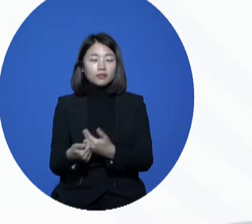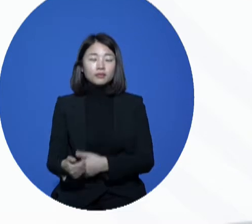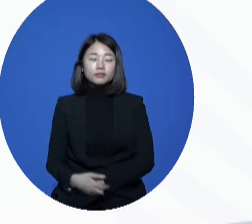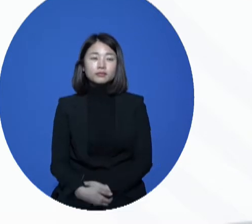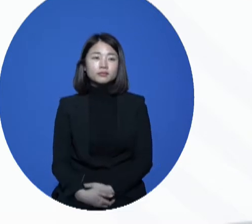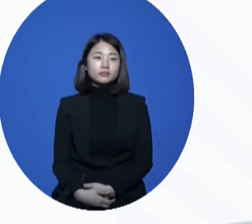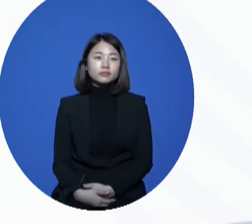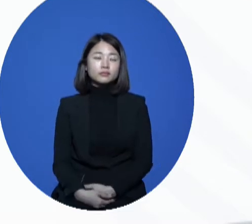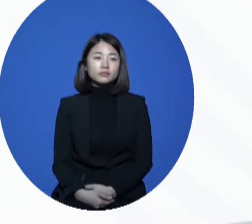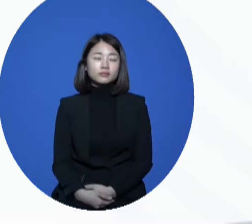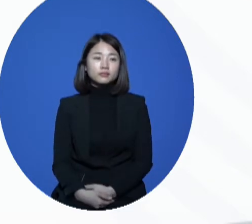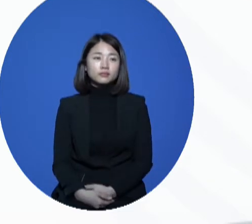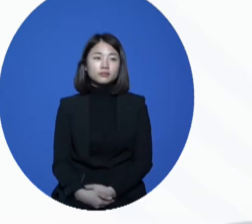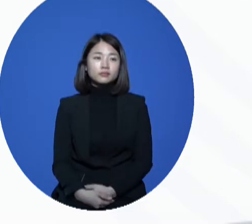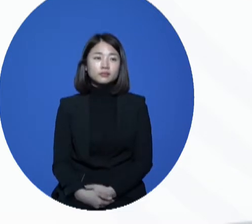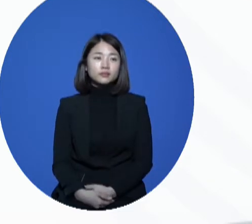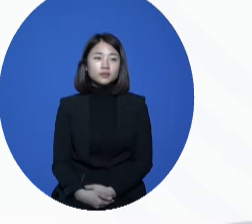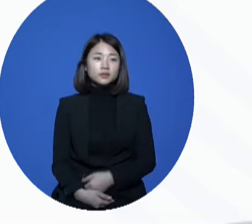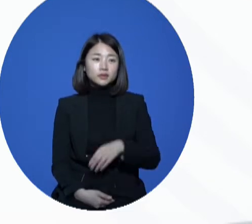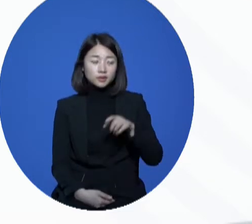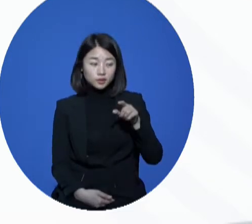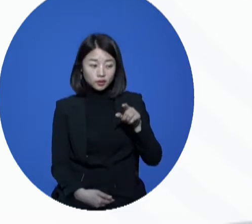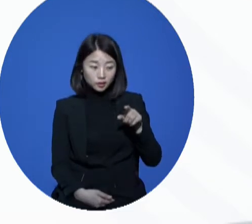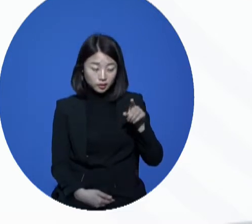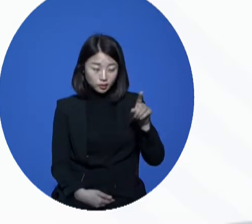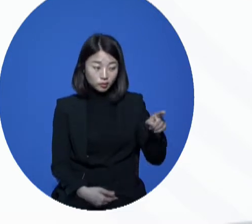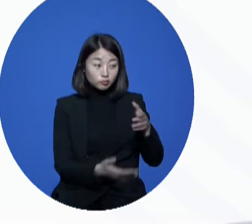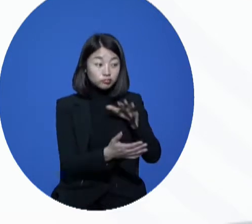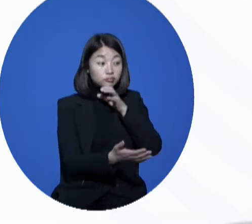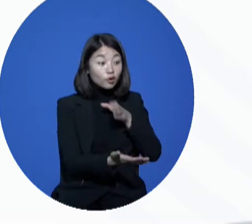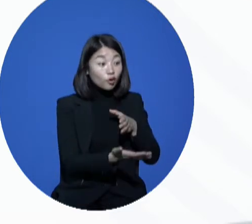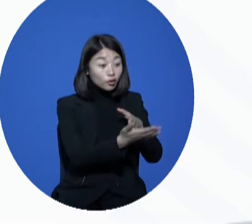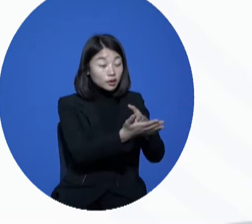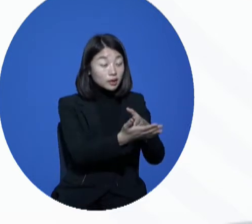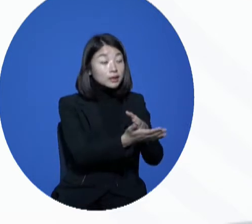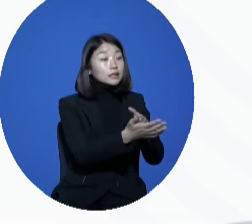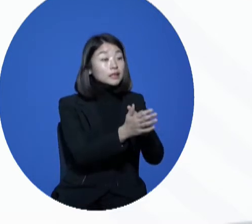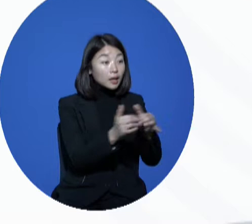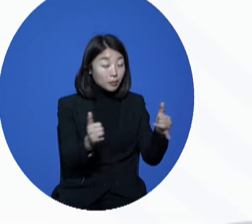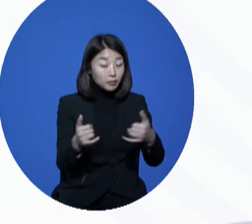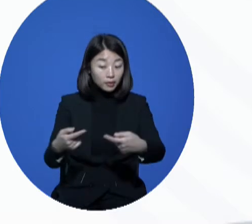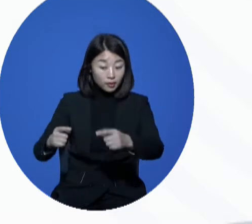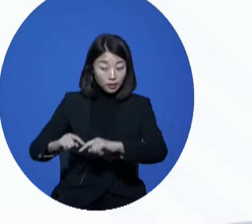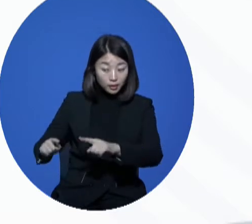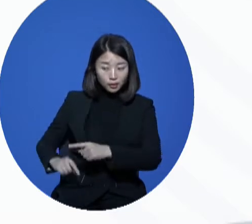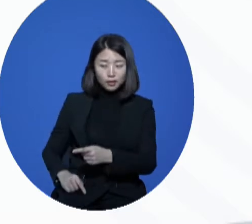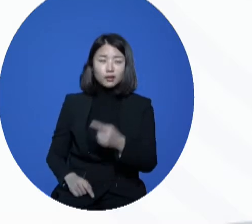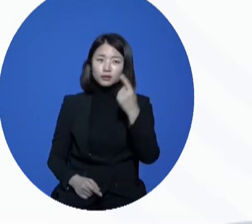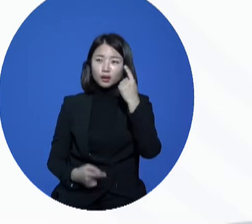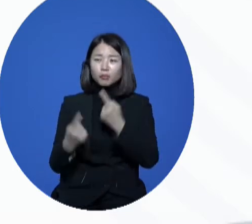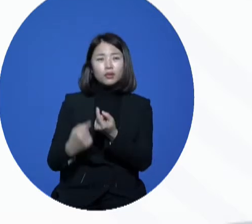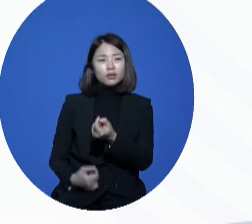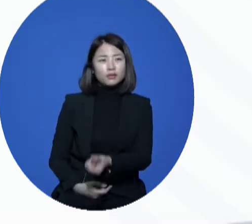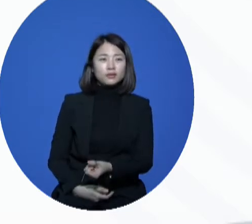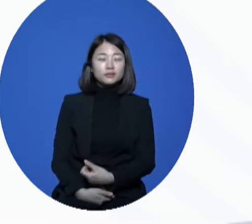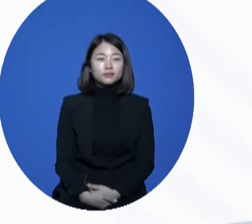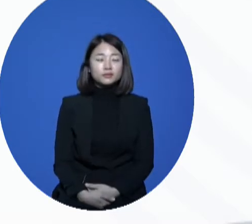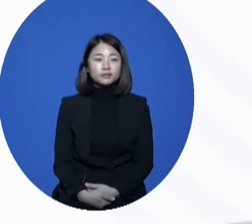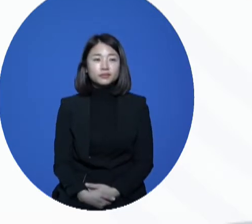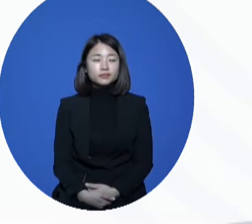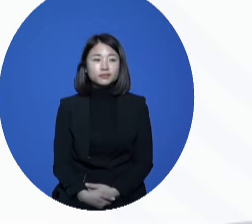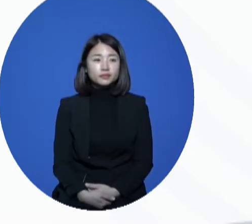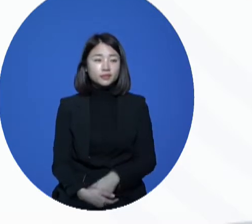어려웠습니다. 그래서 여기에 참여하고자 하려는 사람들이 처음에는 별로 많지가 않았었습니다.